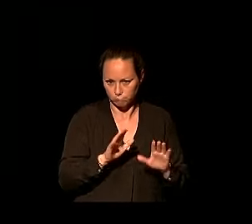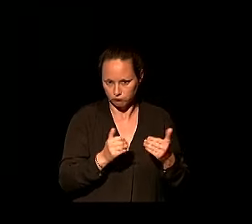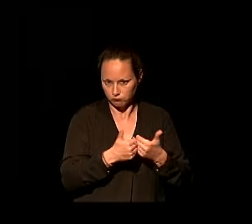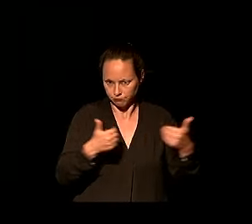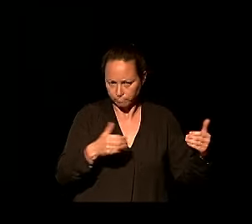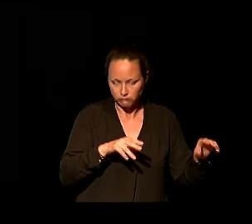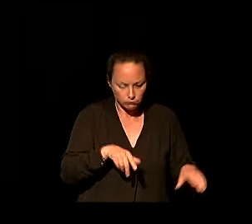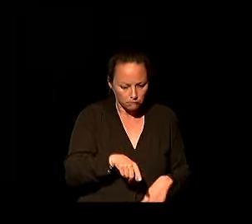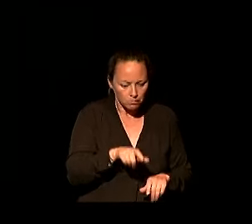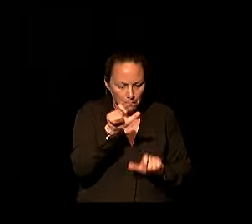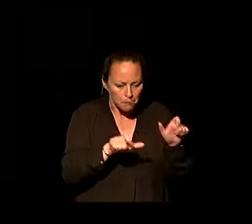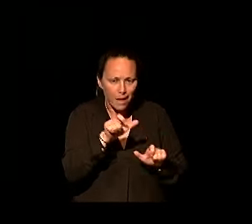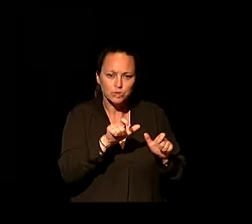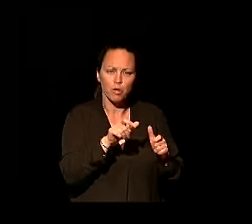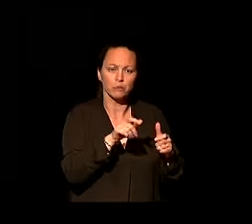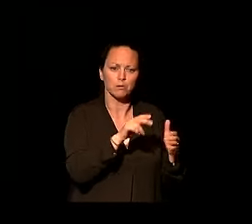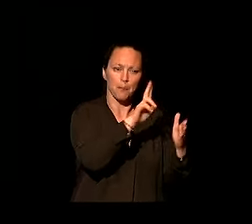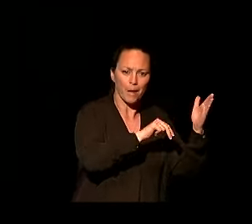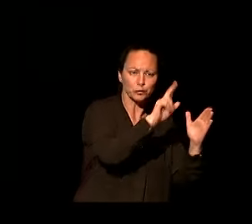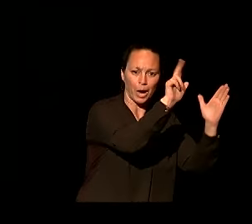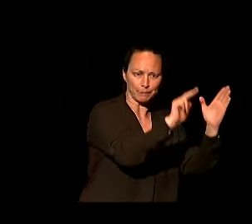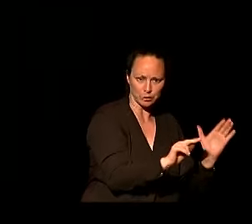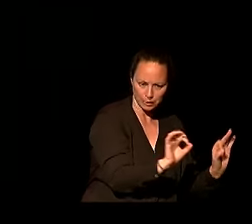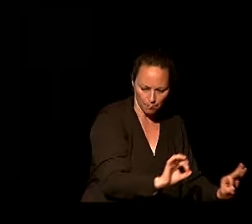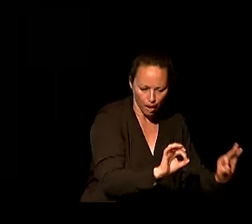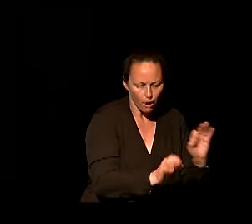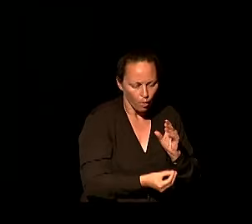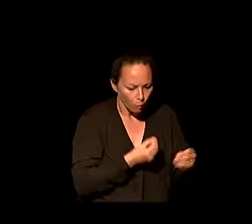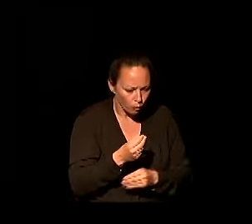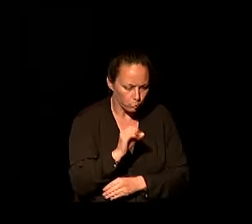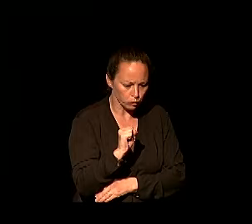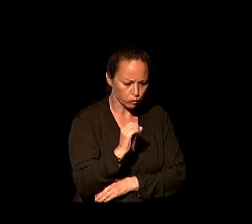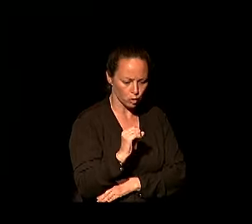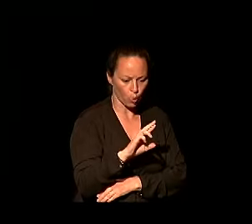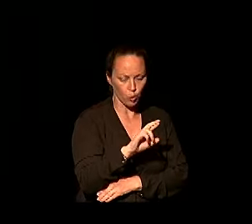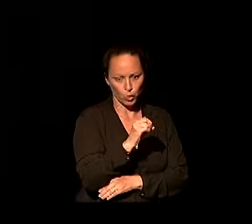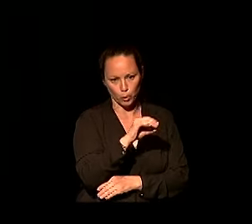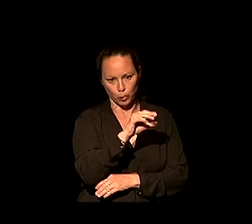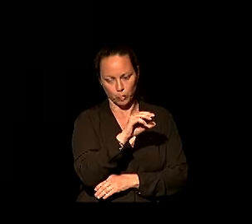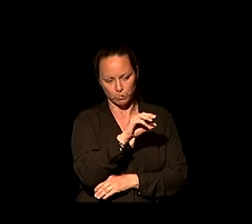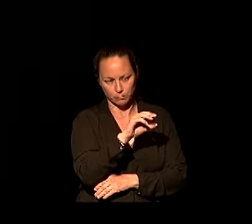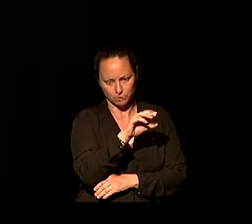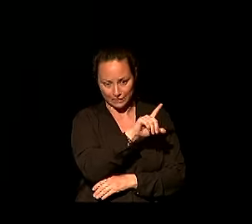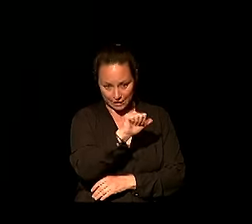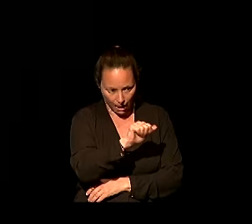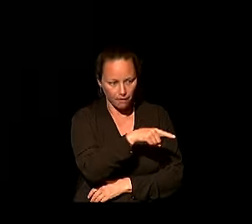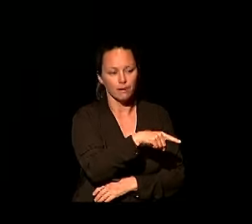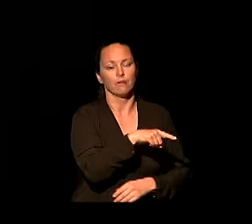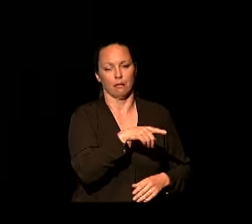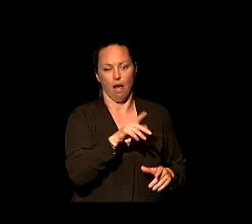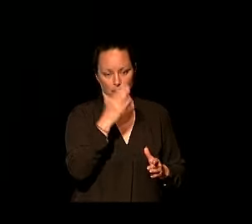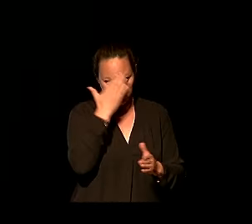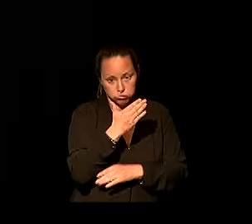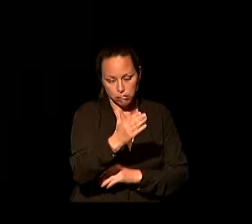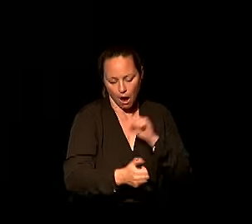pas d'impressionniste de cité, quoique Sorolla, donc, qui était un peintre espagnol qui va être particulièrement célèbre dans ces